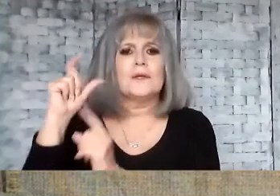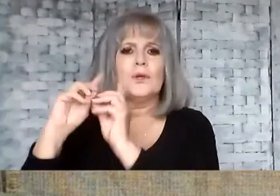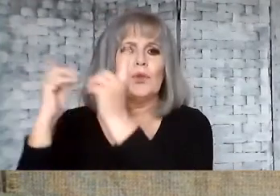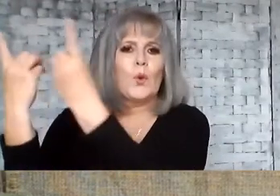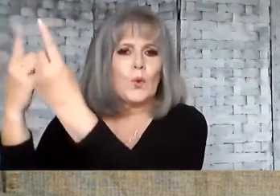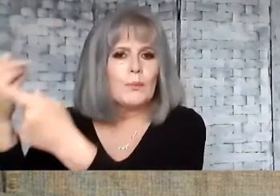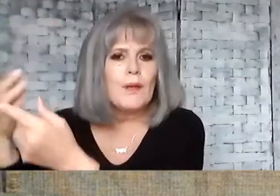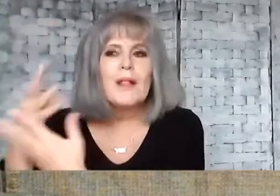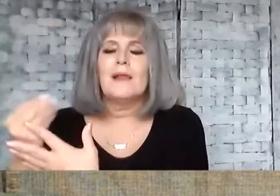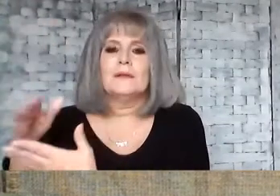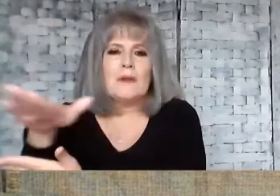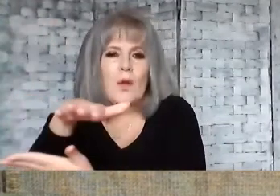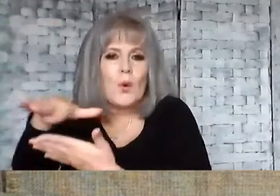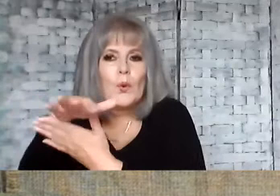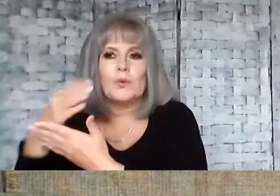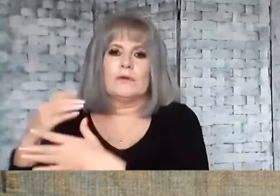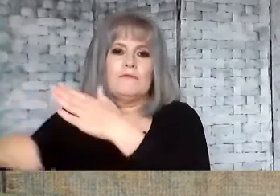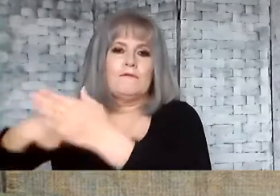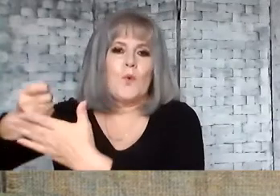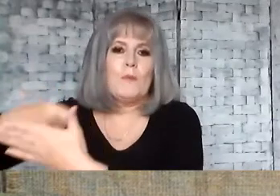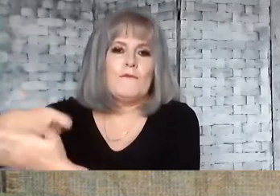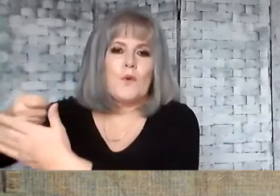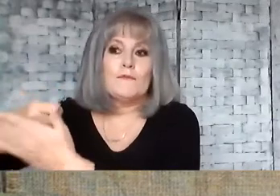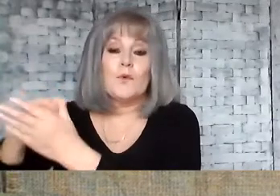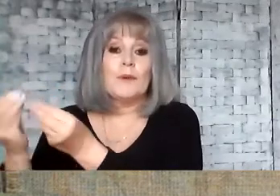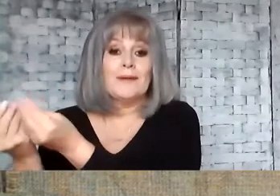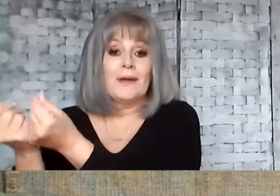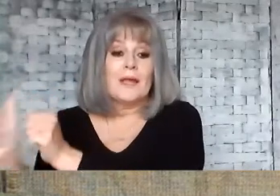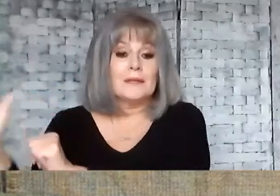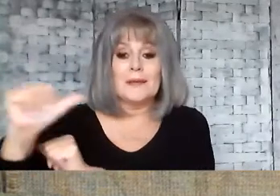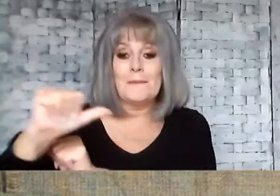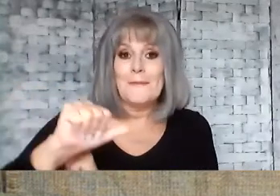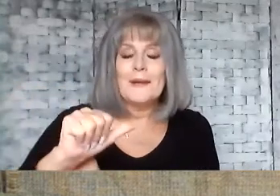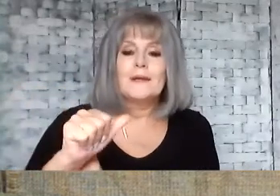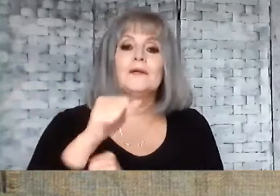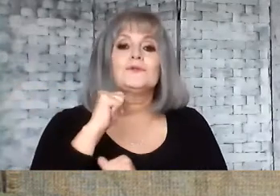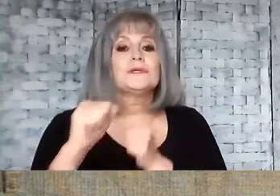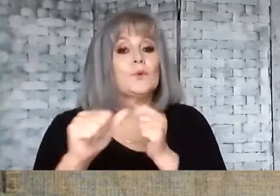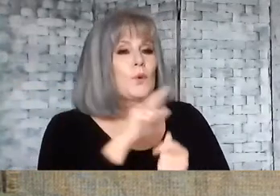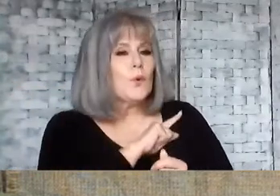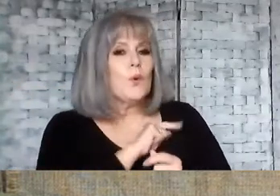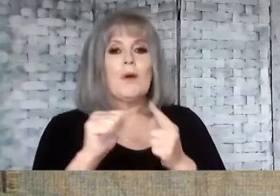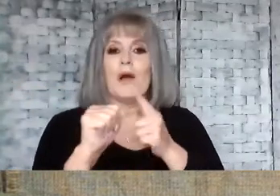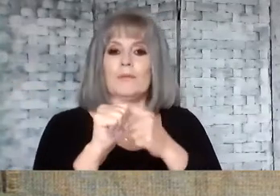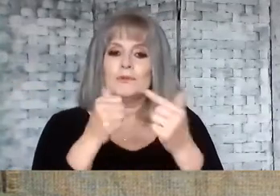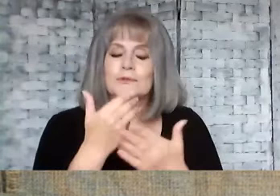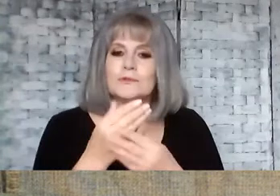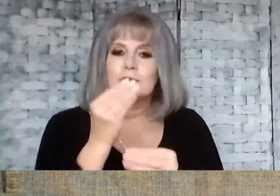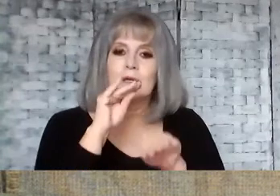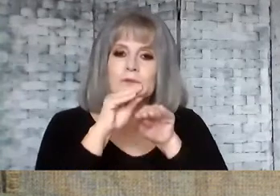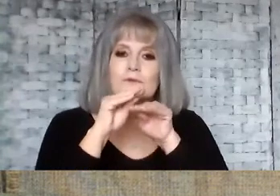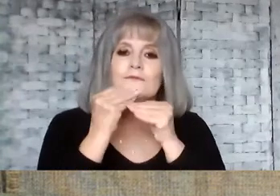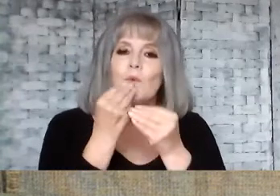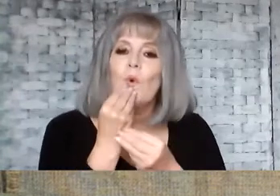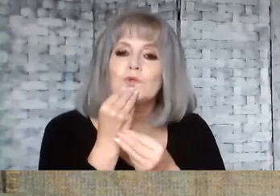dorpe verkoop, geld gebring, sodat die apostels vir die gemeente kan sorg. Hulle lewe uit een beersie uit.